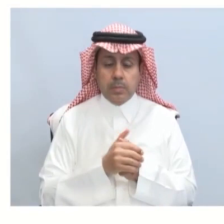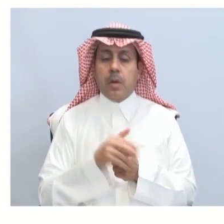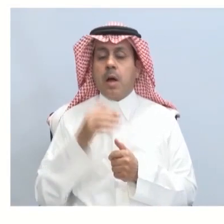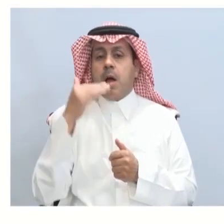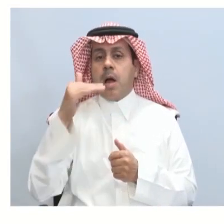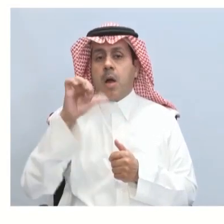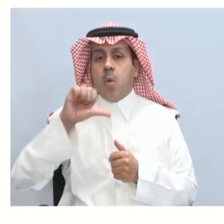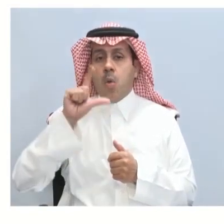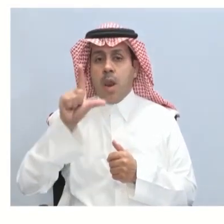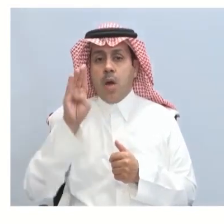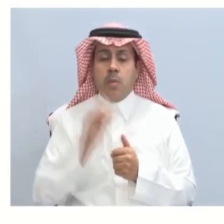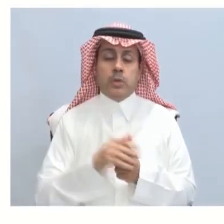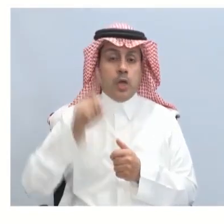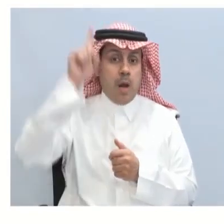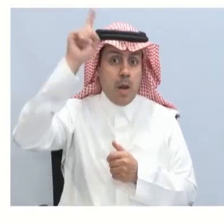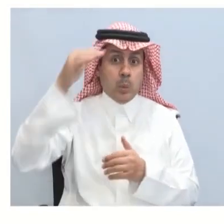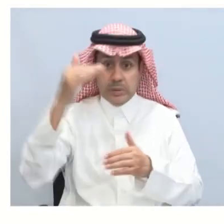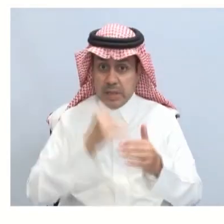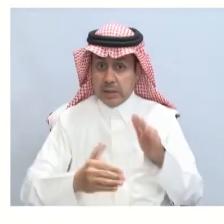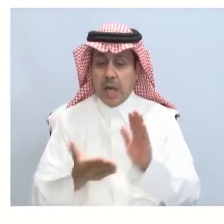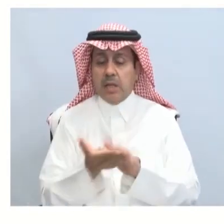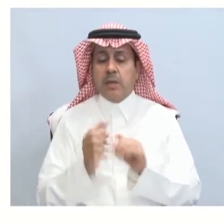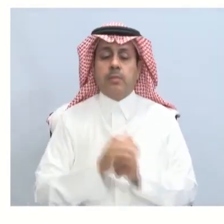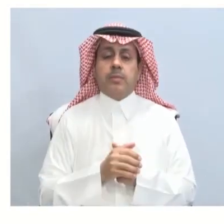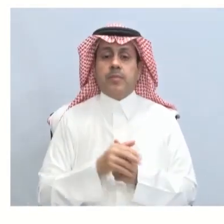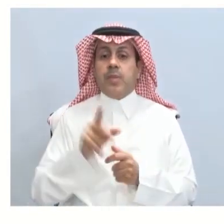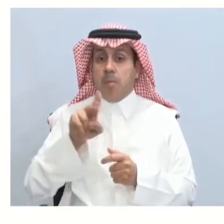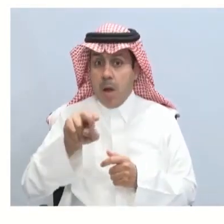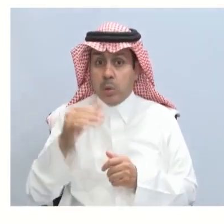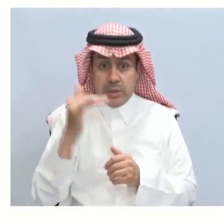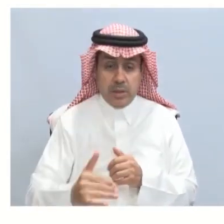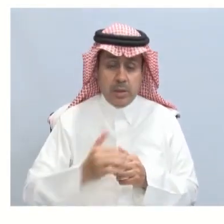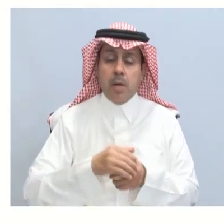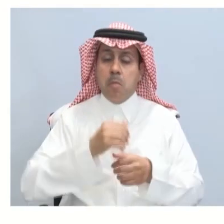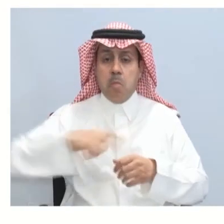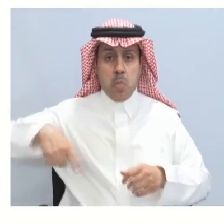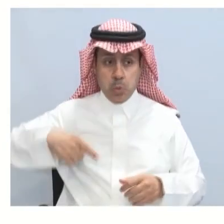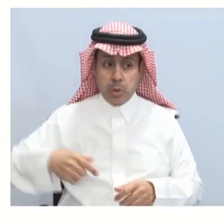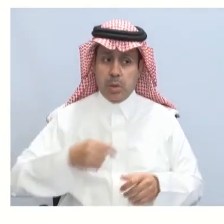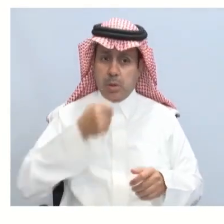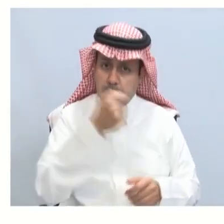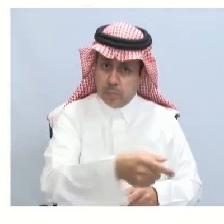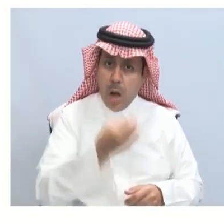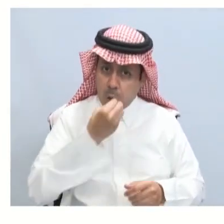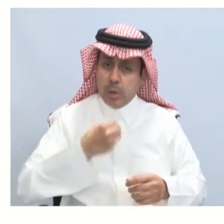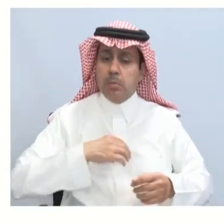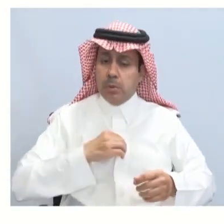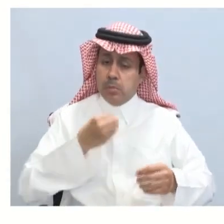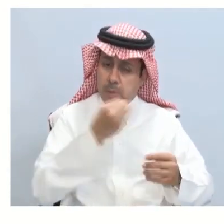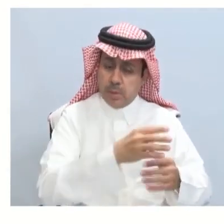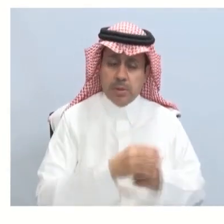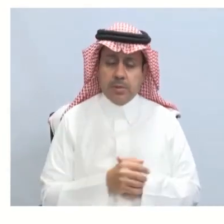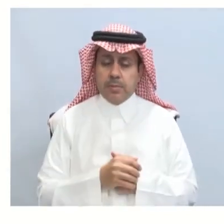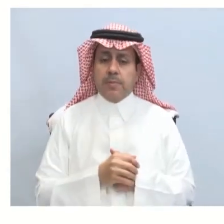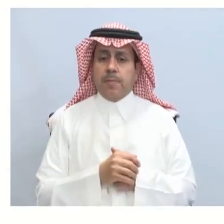خولكم جعلهم الله تحت ايديكم فمن كان اخوه تحت يده فليطعمه مما ياكل ويلبسه